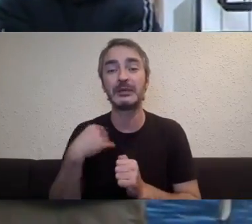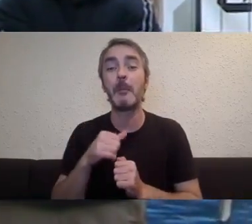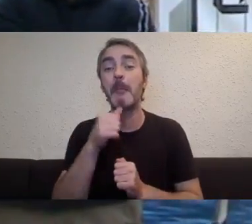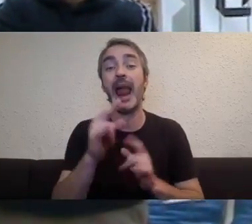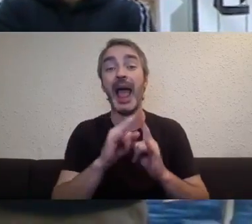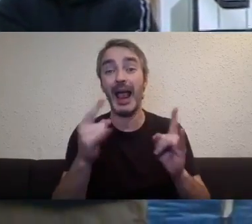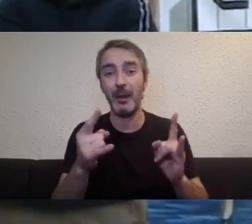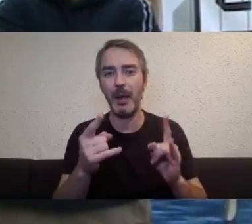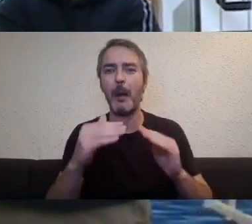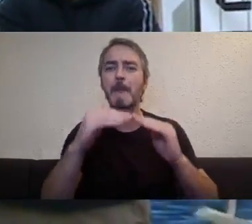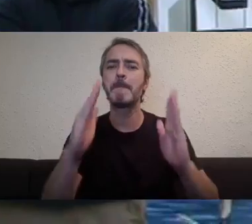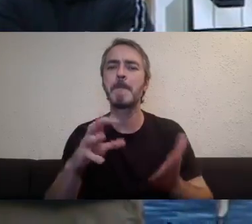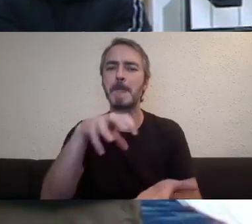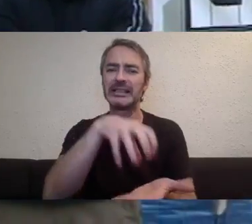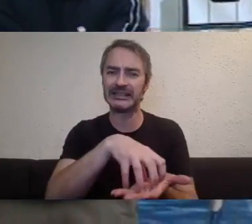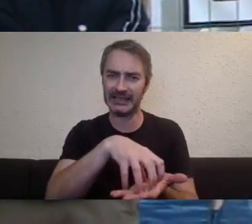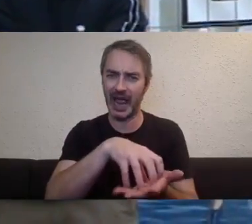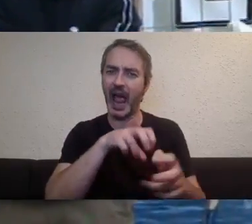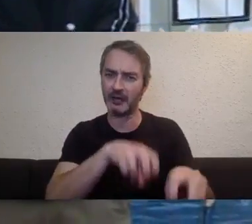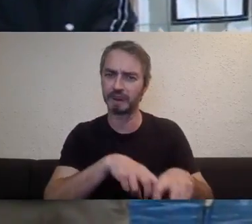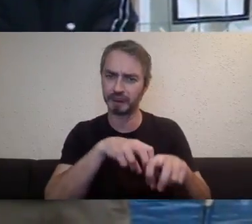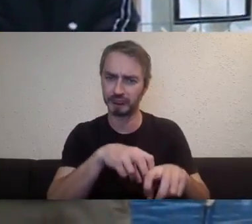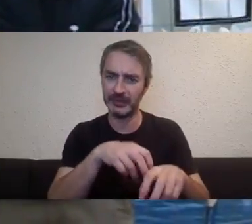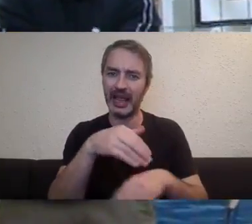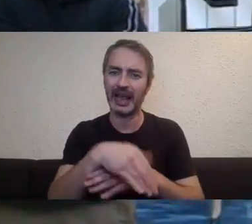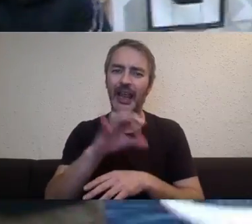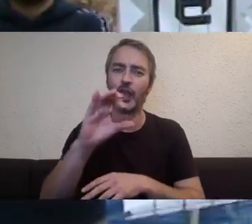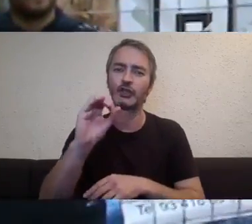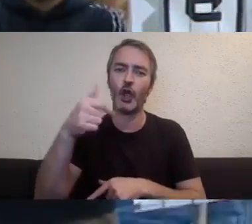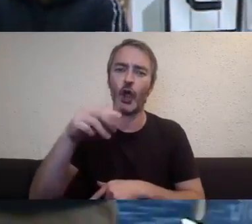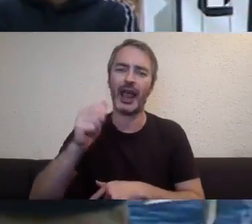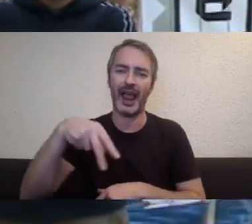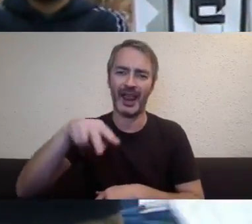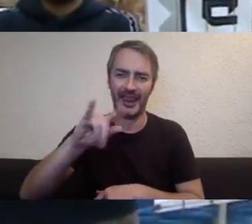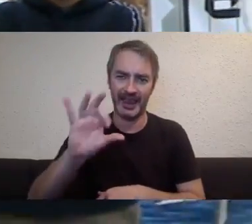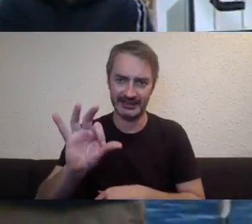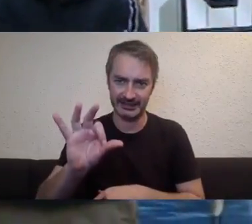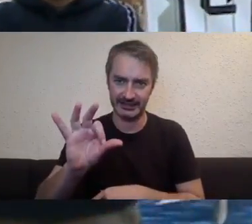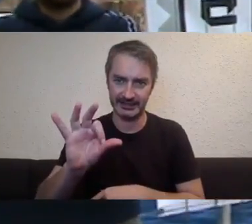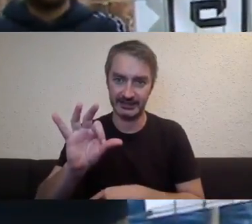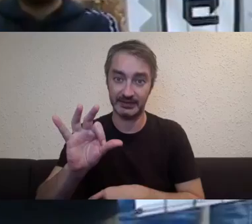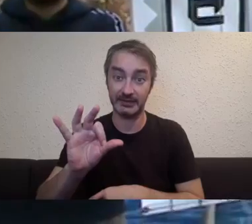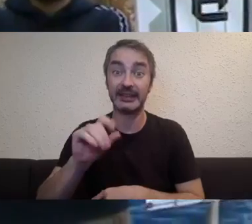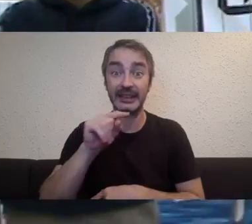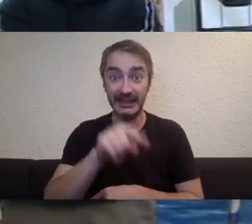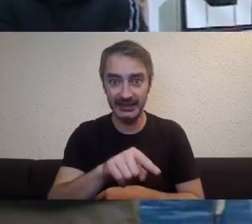de Mala Herba, que és una masia que estava al carrer Sugranyes, que bueno, també